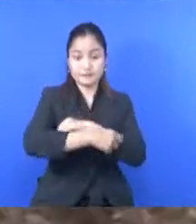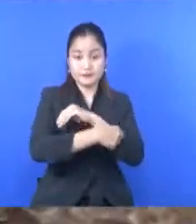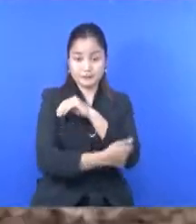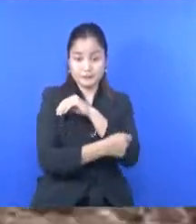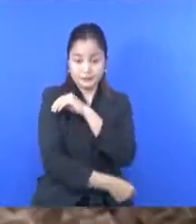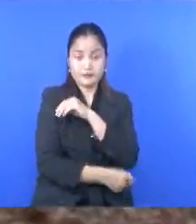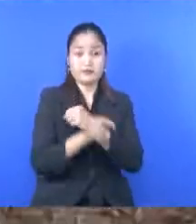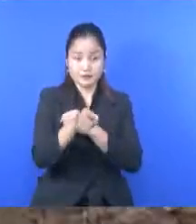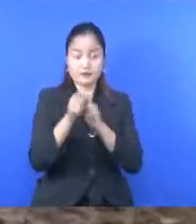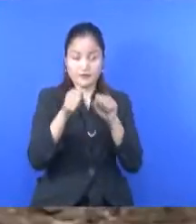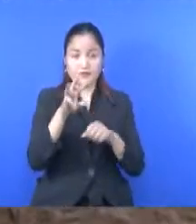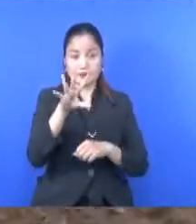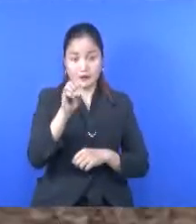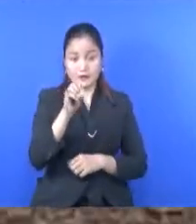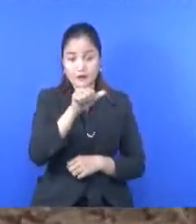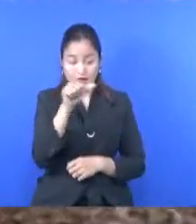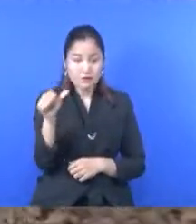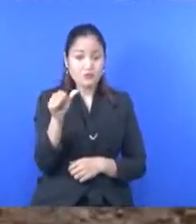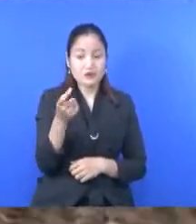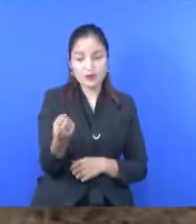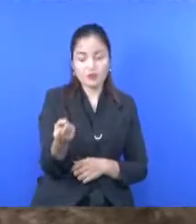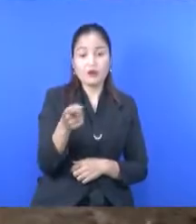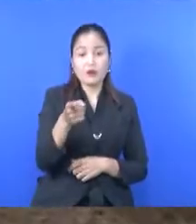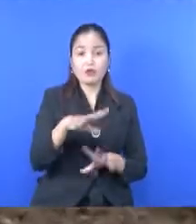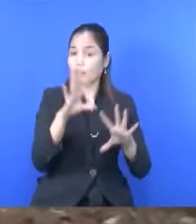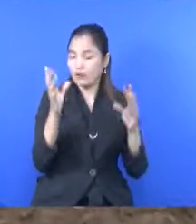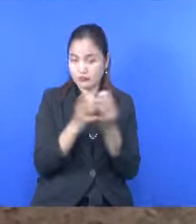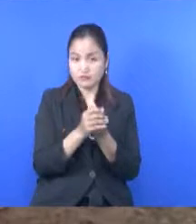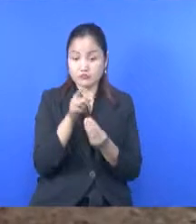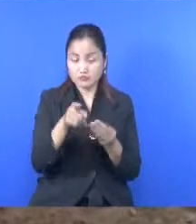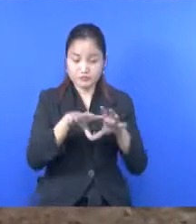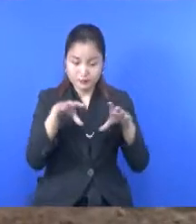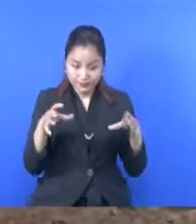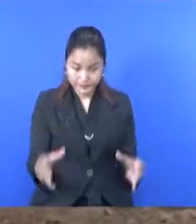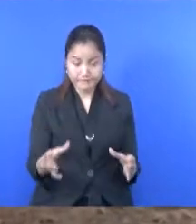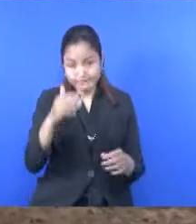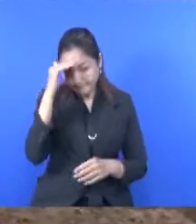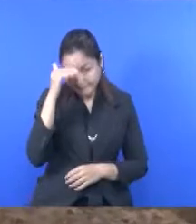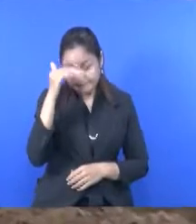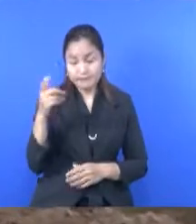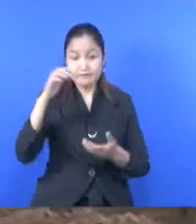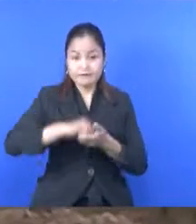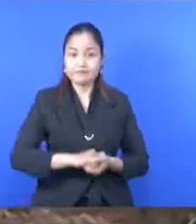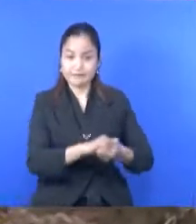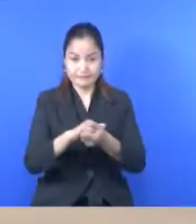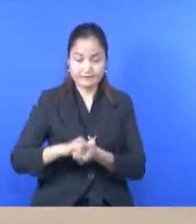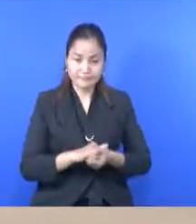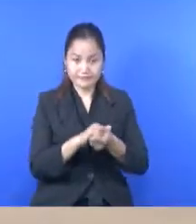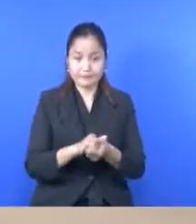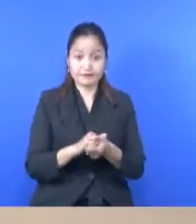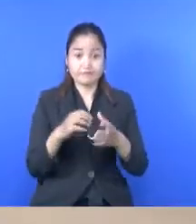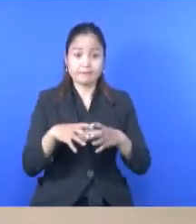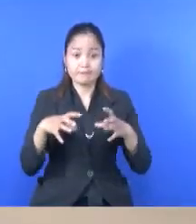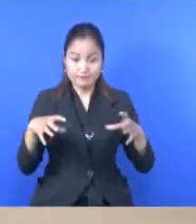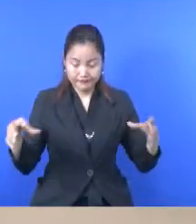50% នៃផ្ទៃដីសរុបរួចទៅហើយដូច្នេះក្រុមហ៊ុនគឺមានបំណងស្វែងរកដៃគូសហការបន្ថែមទៀតសម្រាប់ធ្វើការពង្រីកនៅ